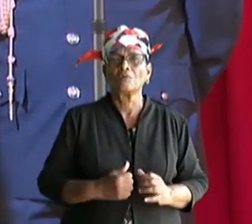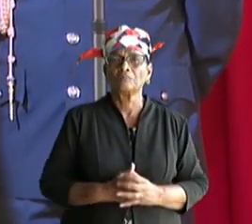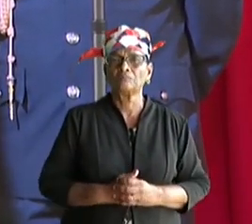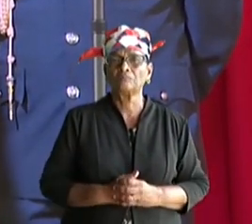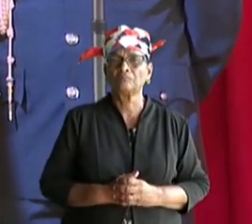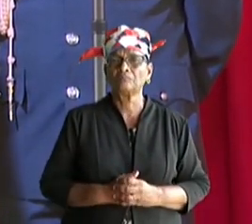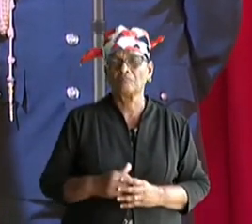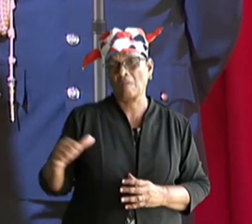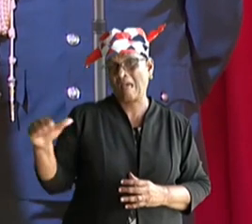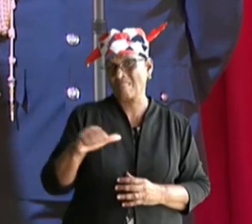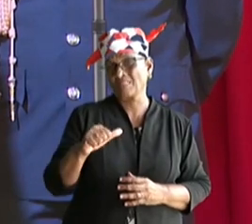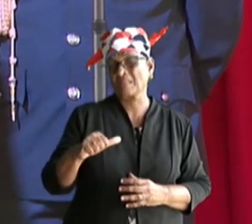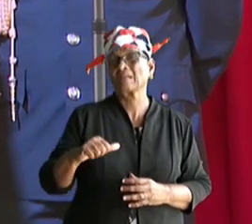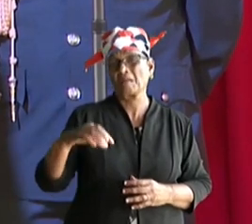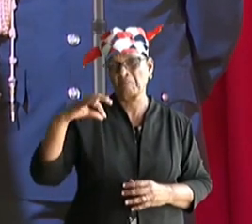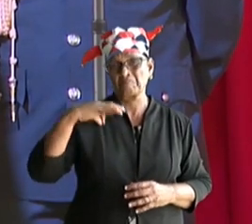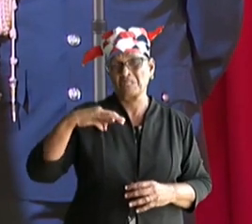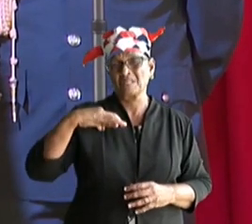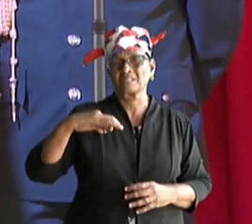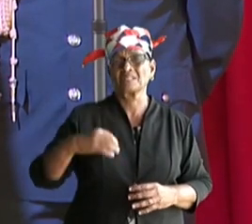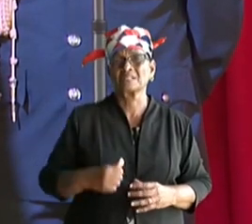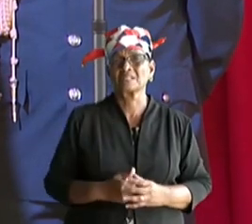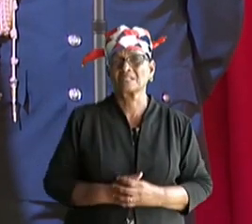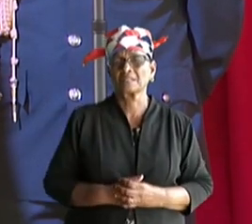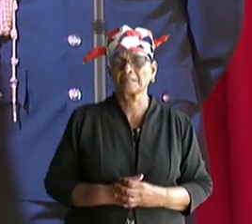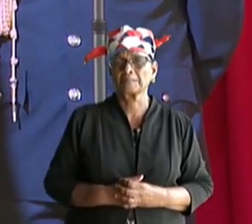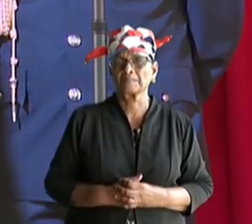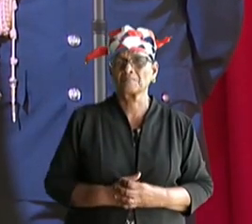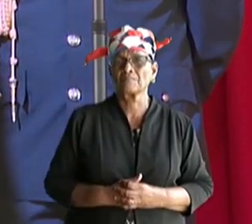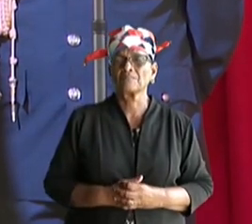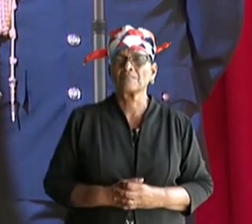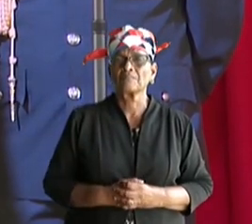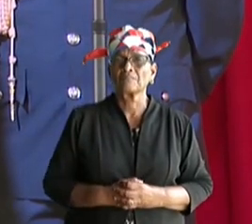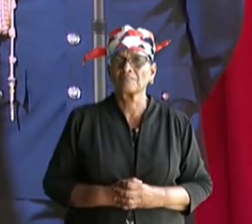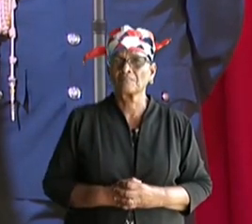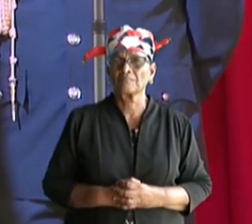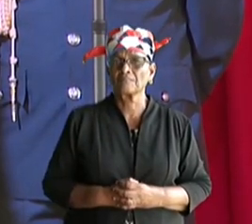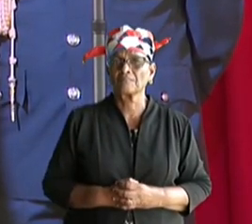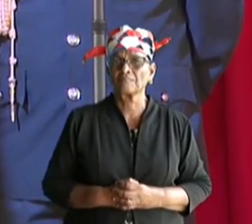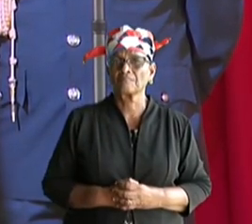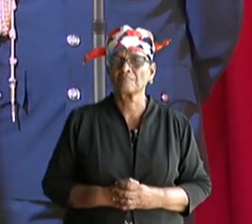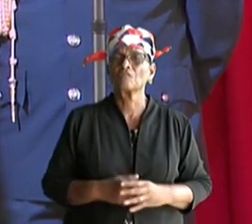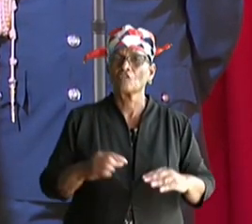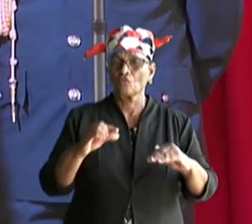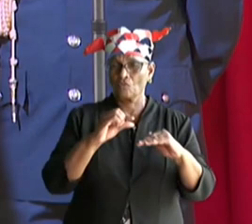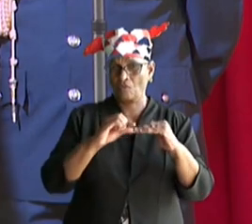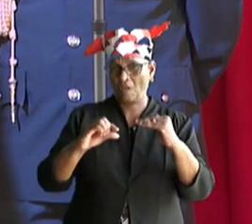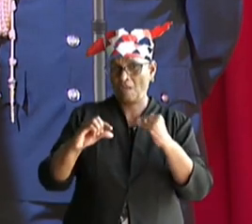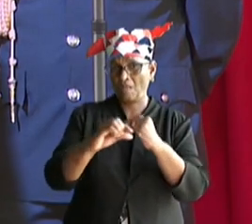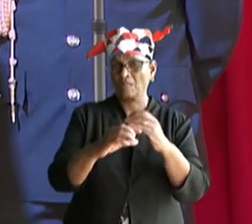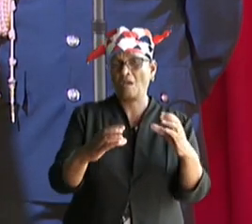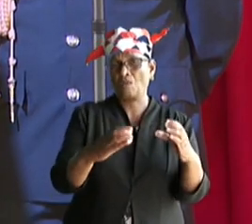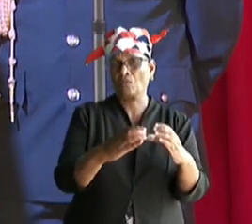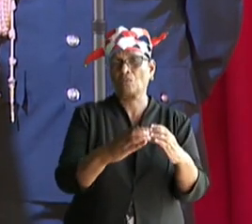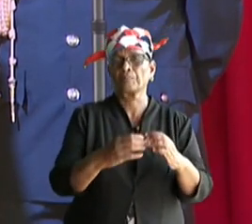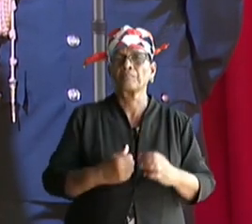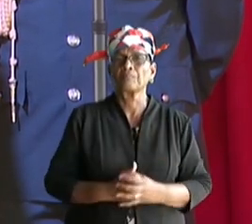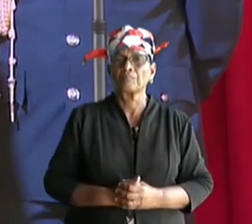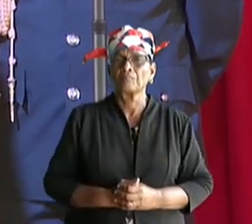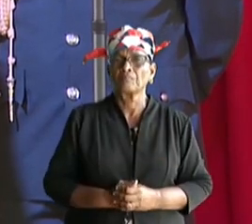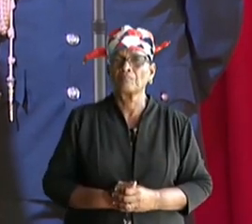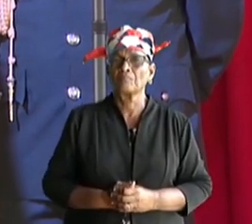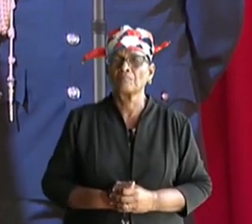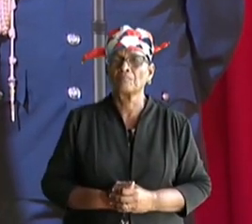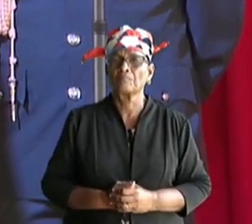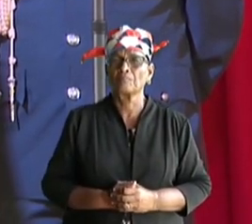Honorable Ministers of the Cooperative Republic of Guyana, Minister